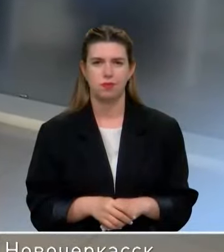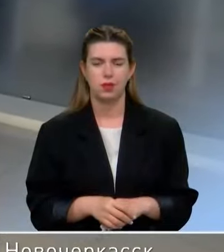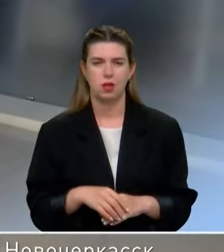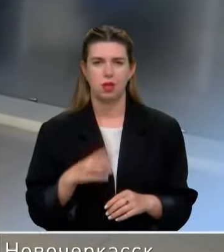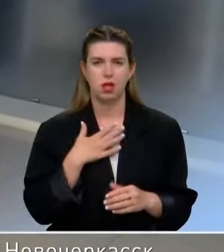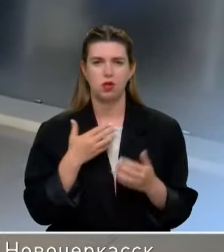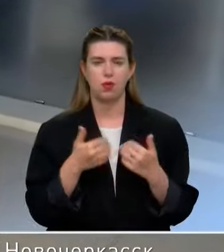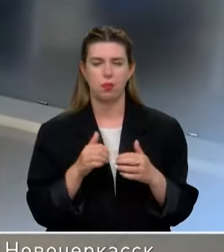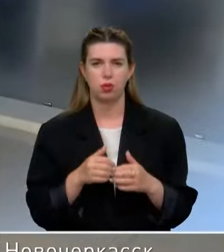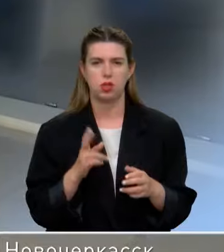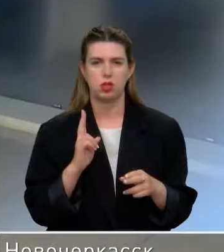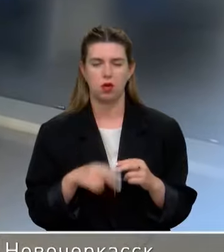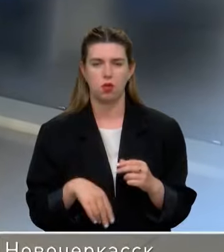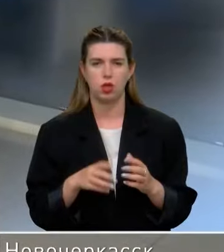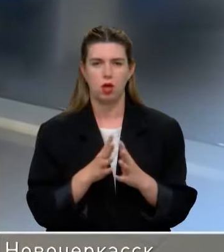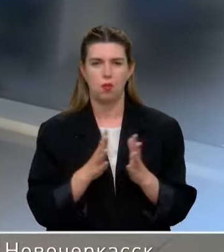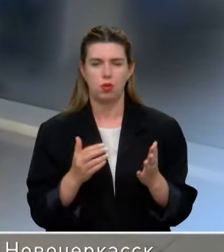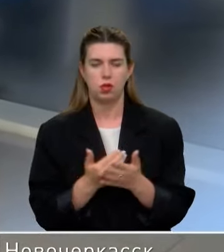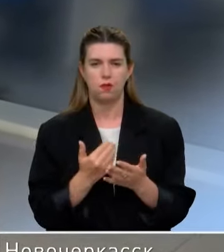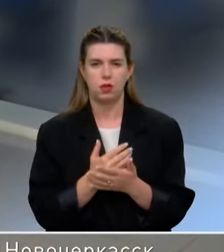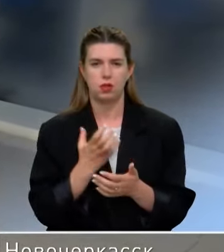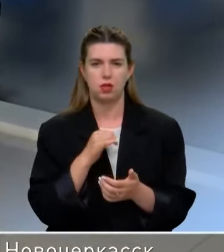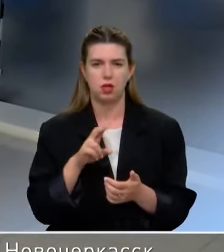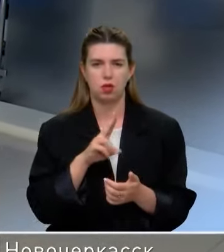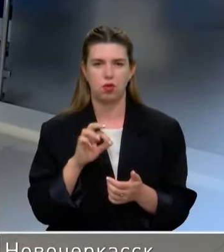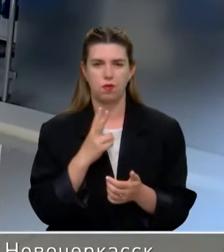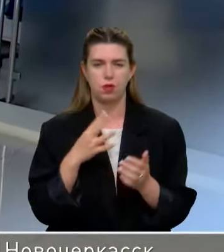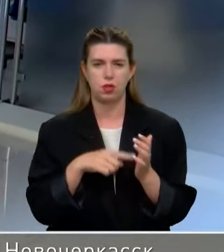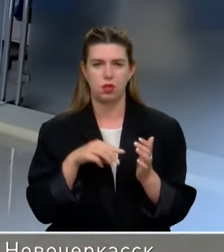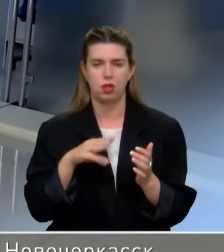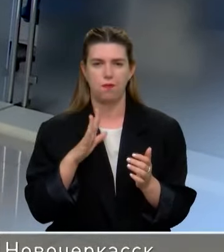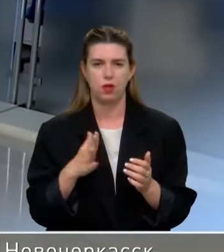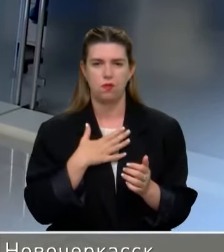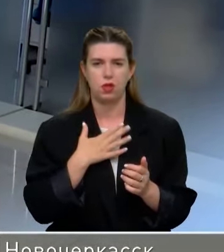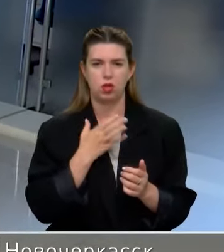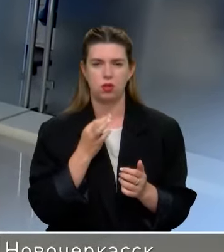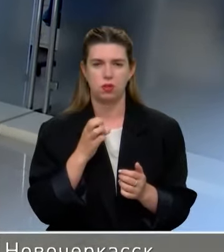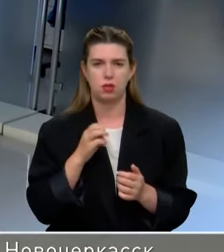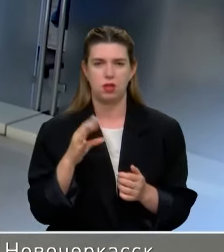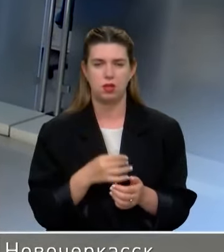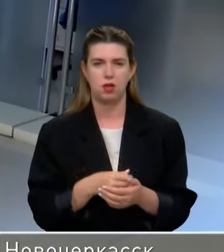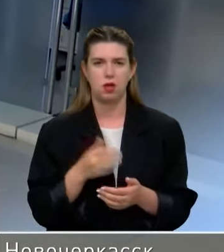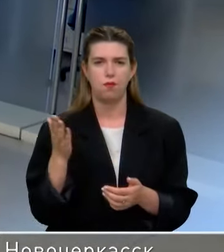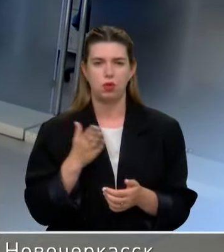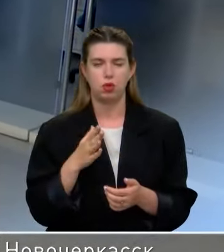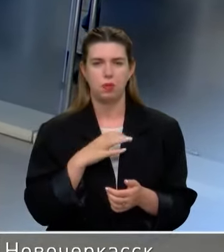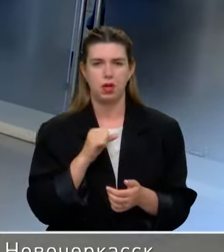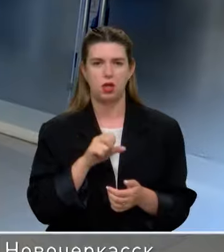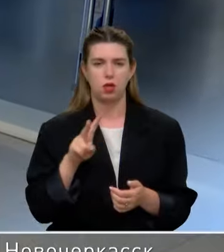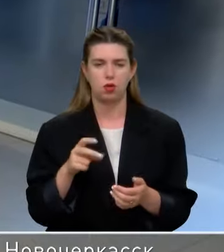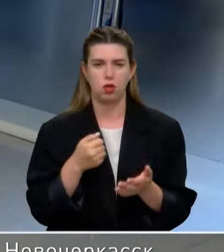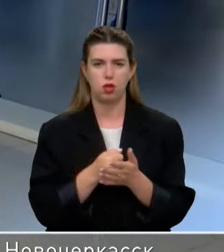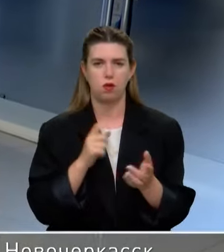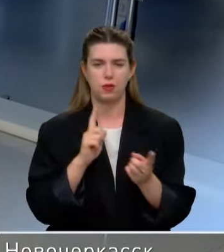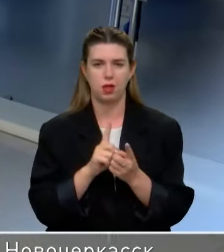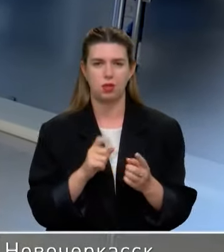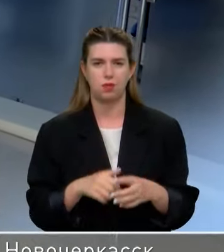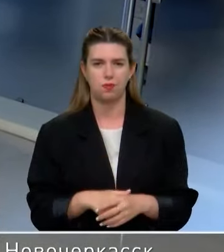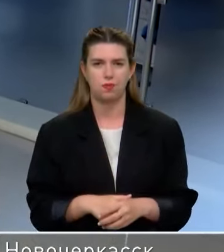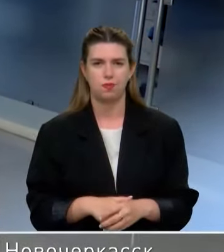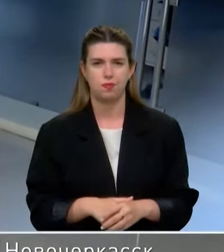на этом наш выпуск завершён больше новостей на сайте до 24.tv и в наших социальных сетях в студии была Алла Лактионова До